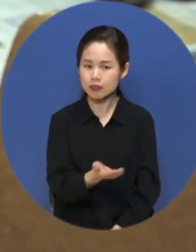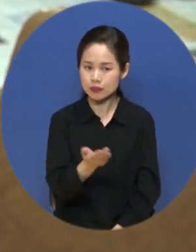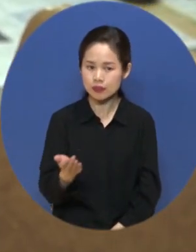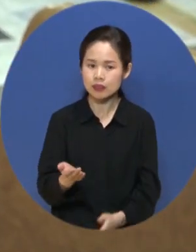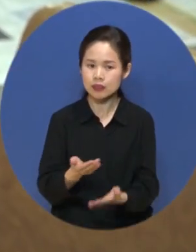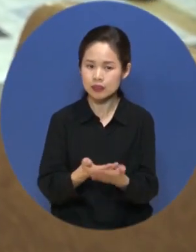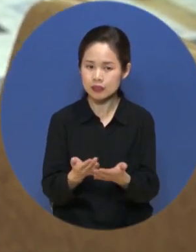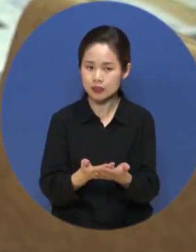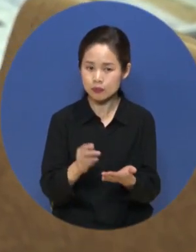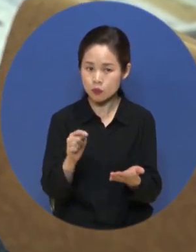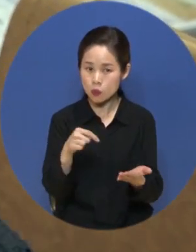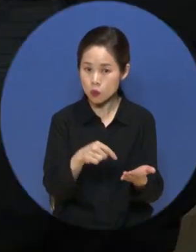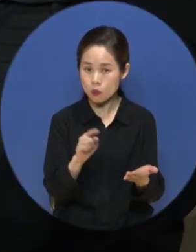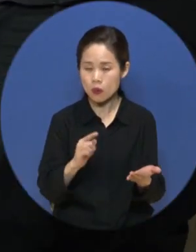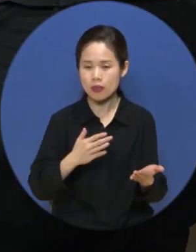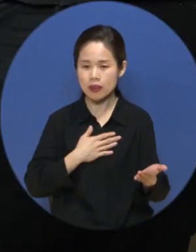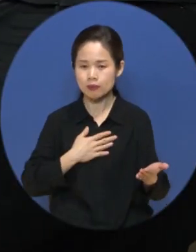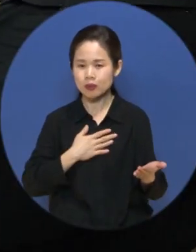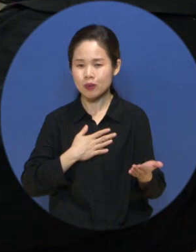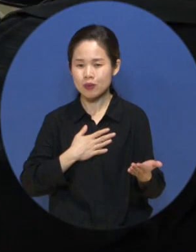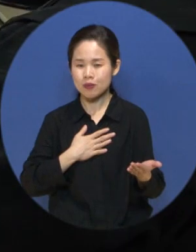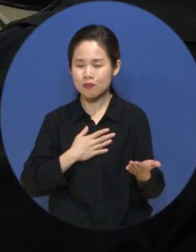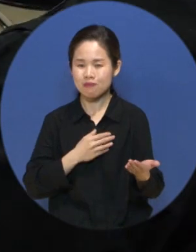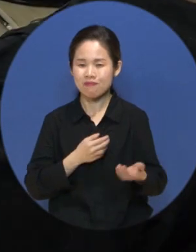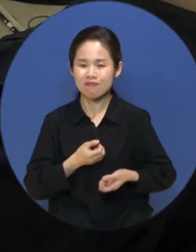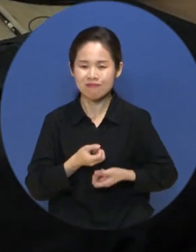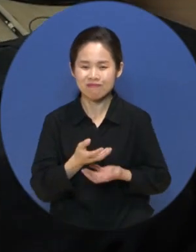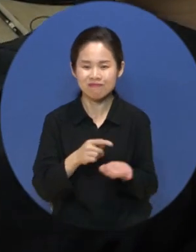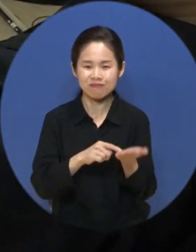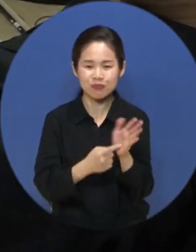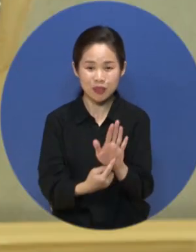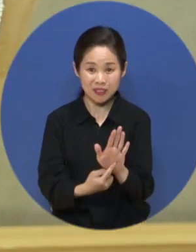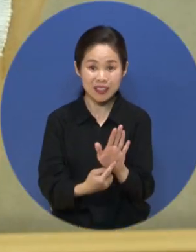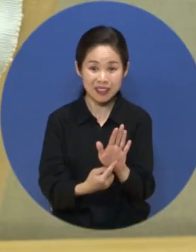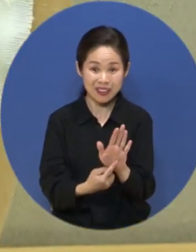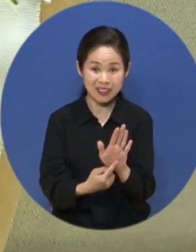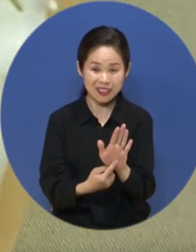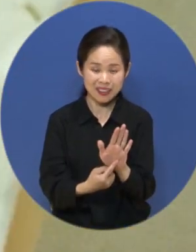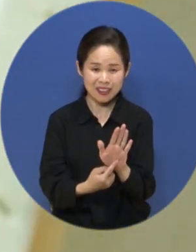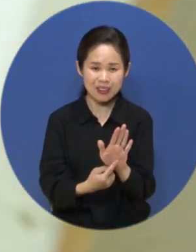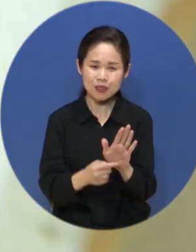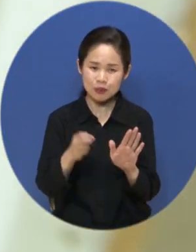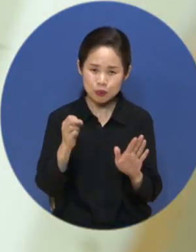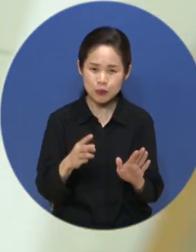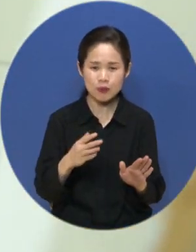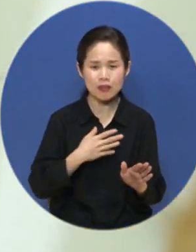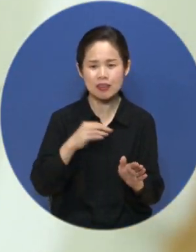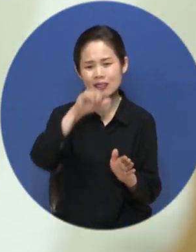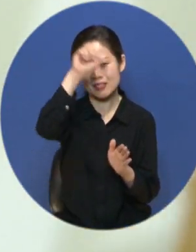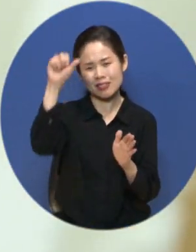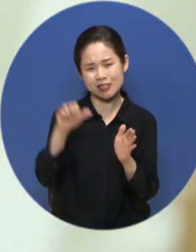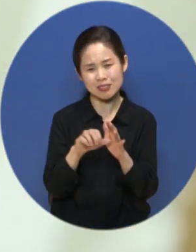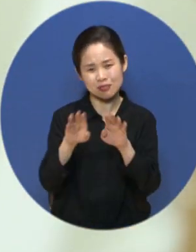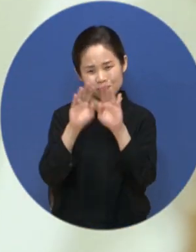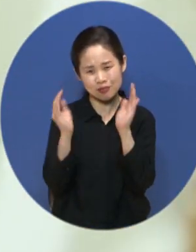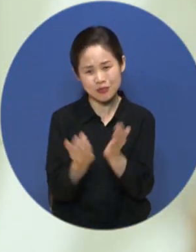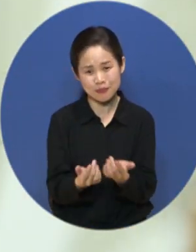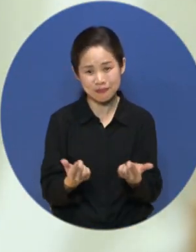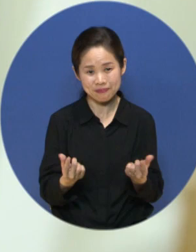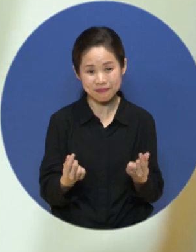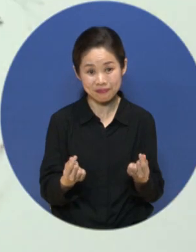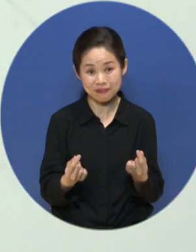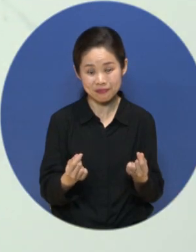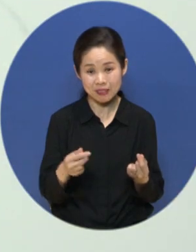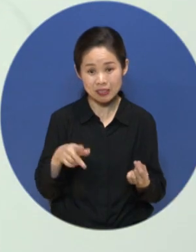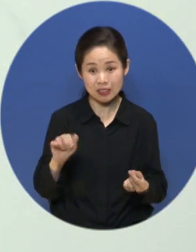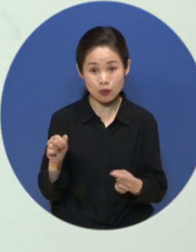자신의 감정을 표현하는 해방구이자 어쩌면 인생 전부일지도 모릅니다. 재호 씨 역시 그림